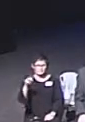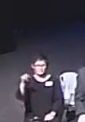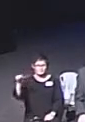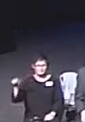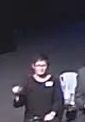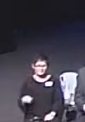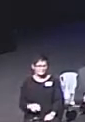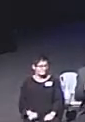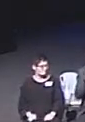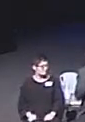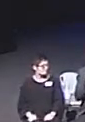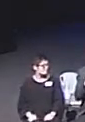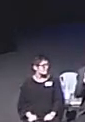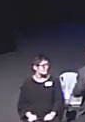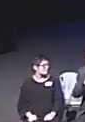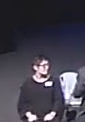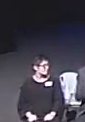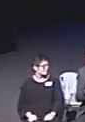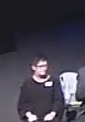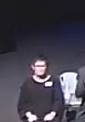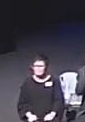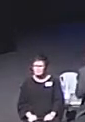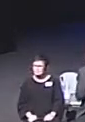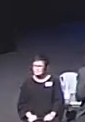Liian kaunista käsialaa. Mä en osaa.